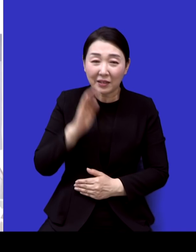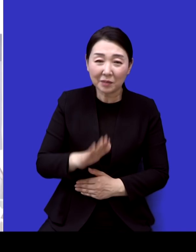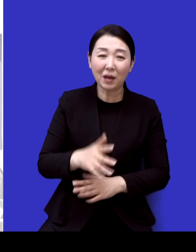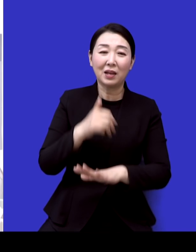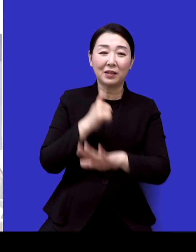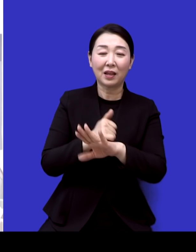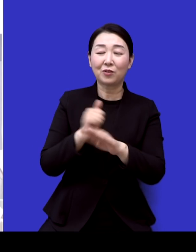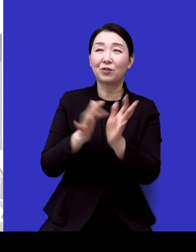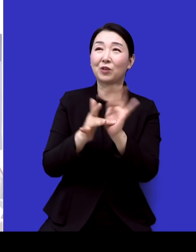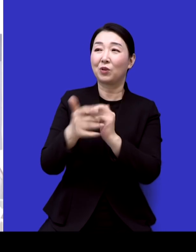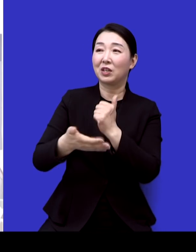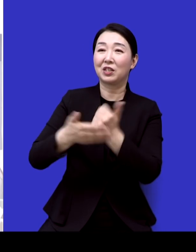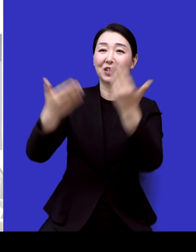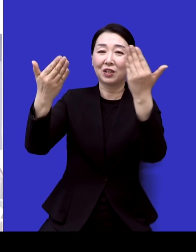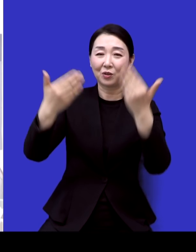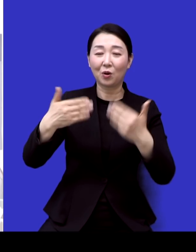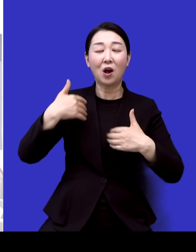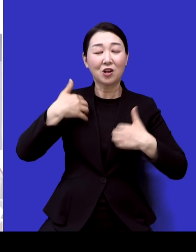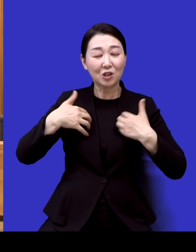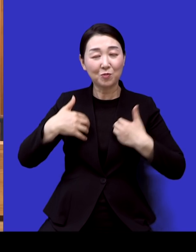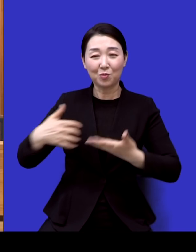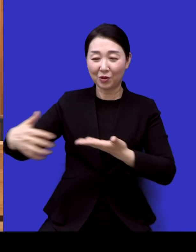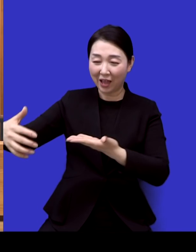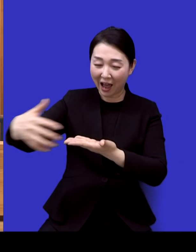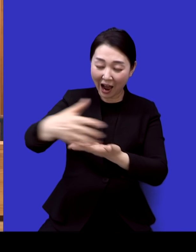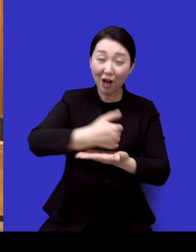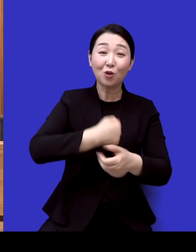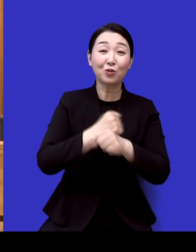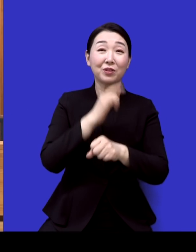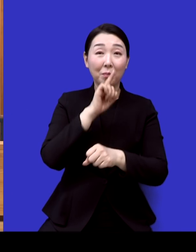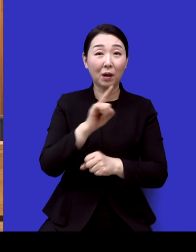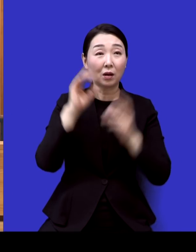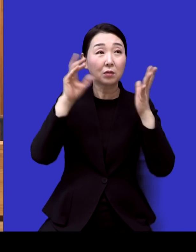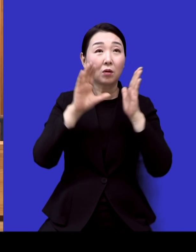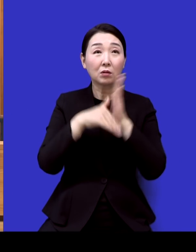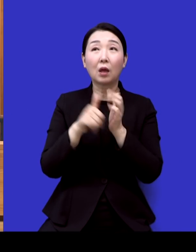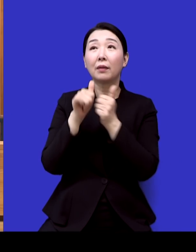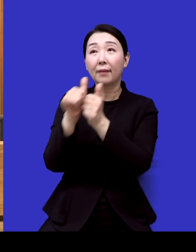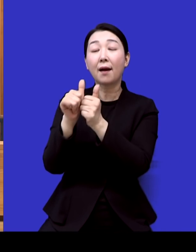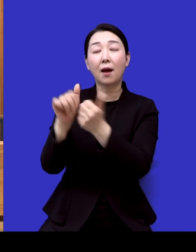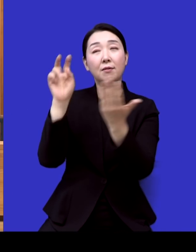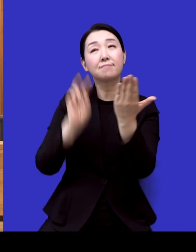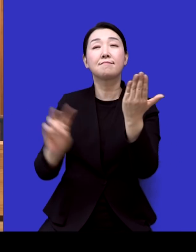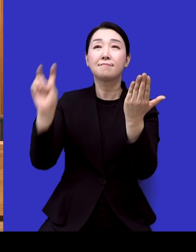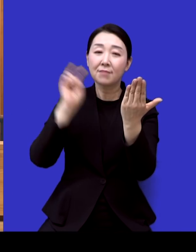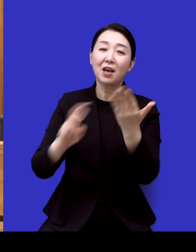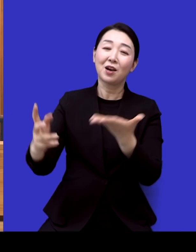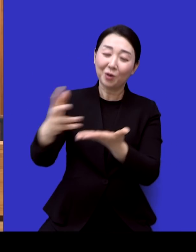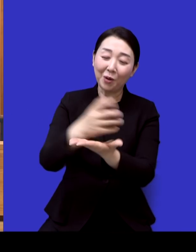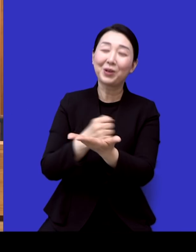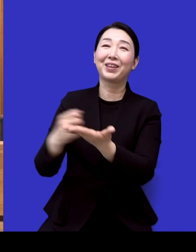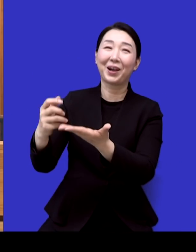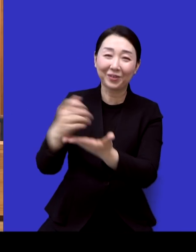예수께서 칭찬하시리니 기쁨으로 단을 거두리로다. 저 어린데 그걸 따라 불렀어요. 거두리로다,